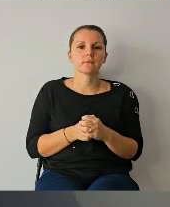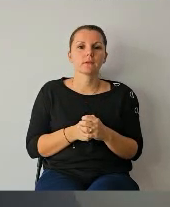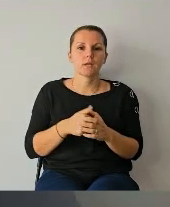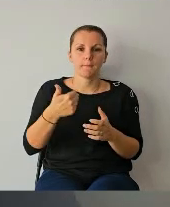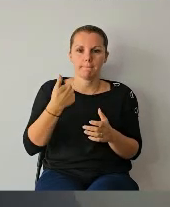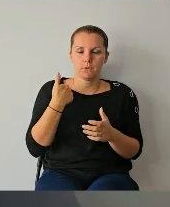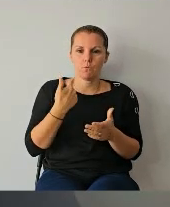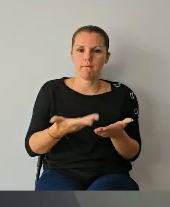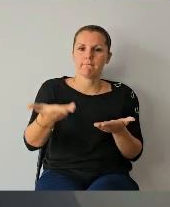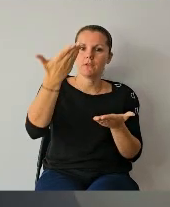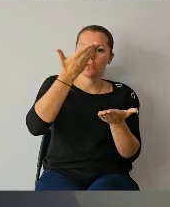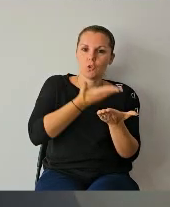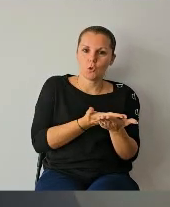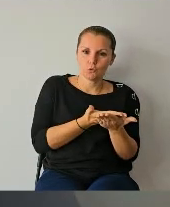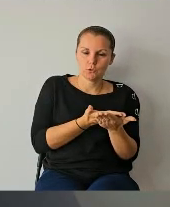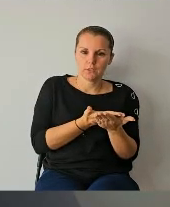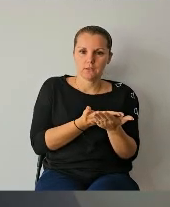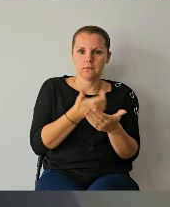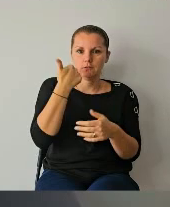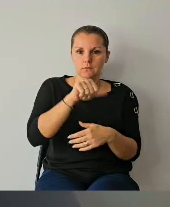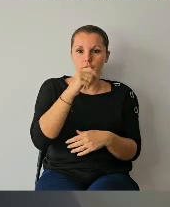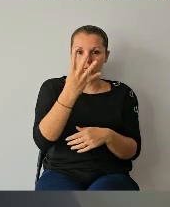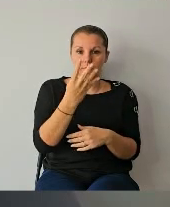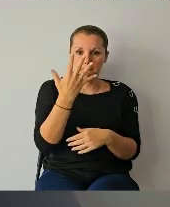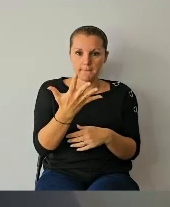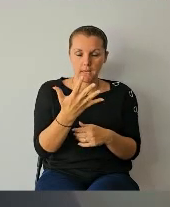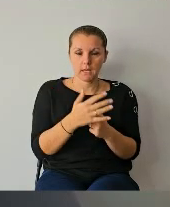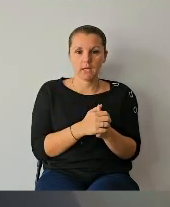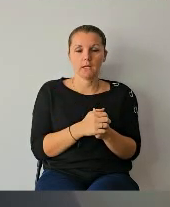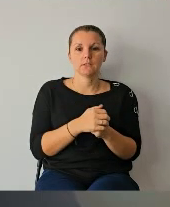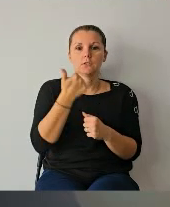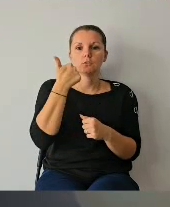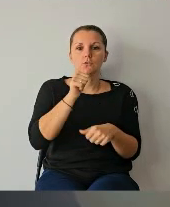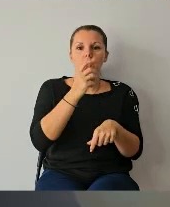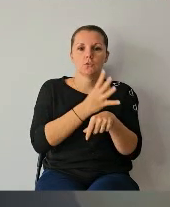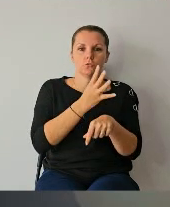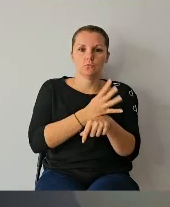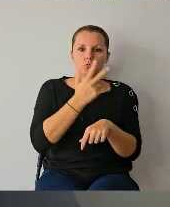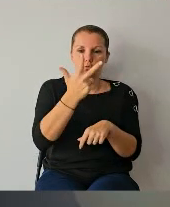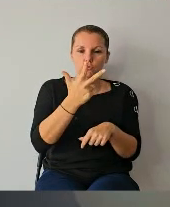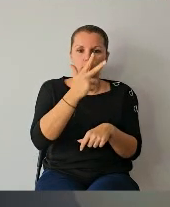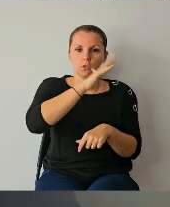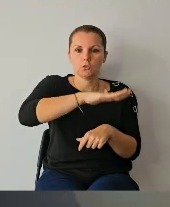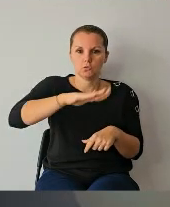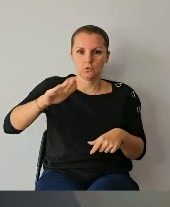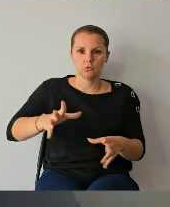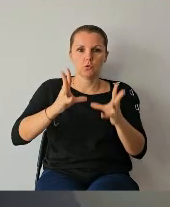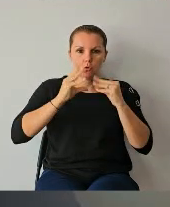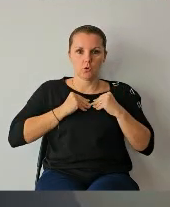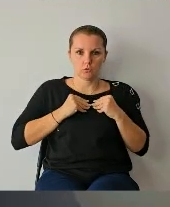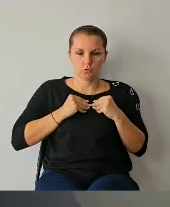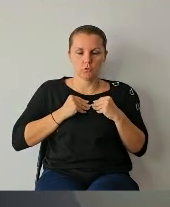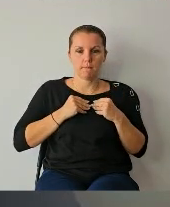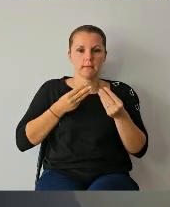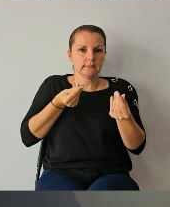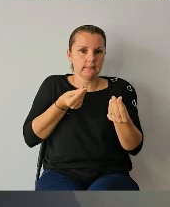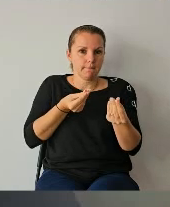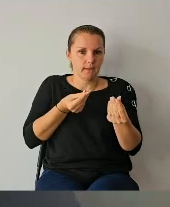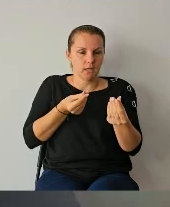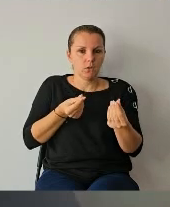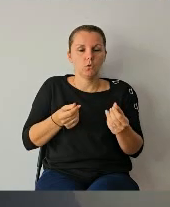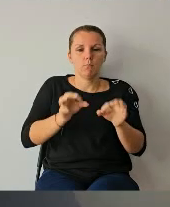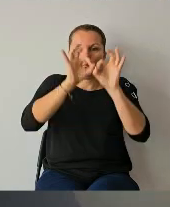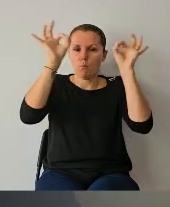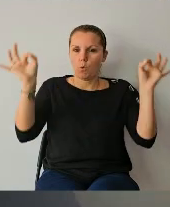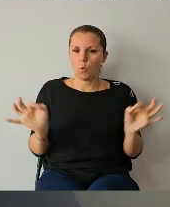zostało wniosków 145, z czego 143 uczniów otrzyma stypendium na łączną